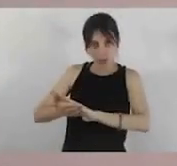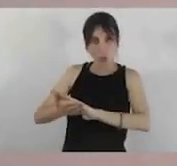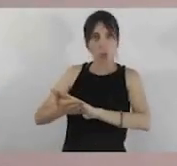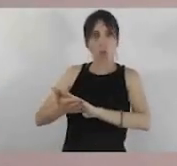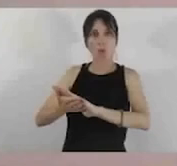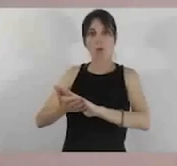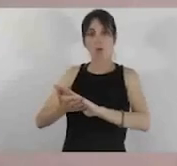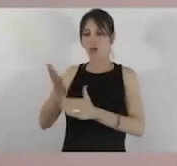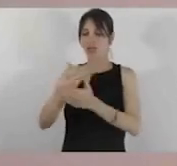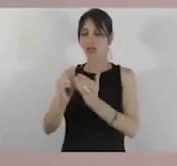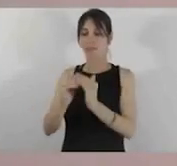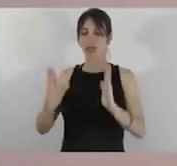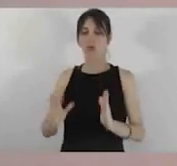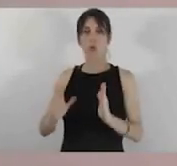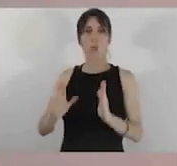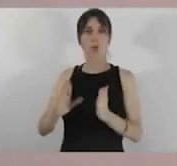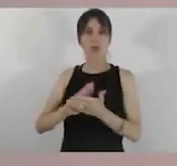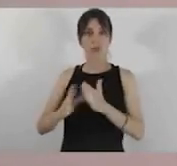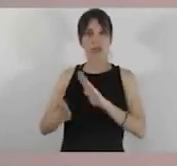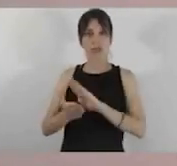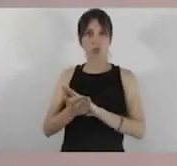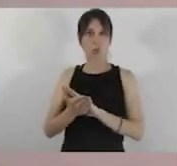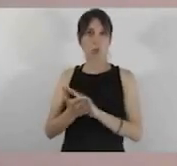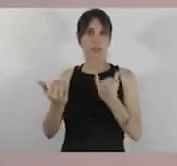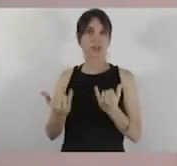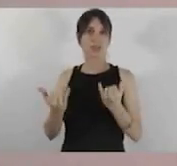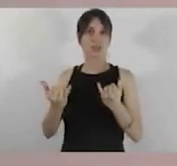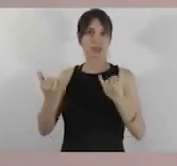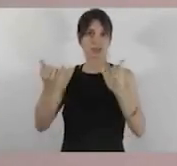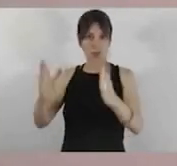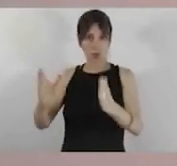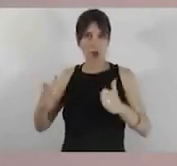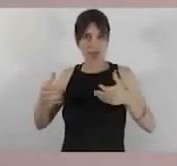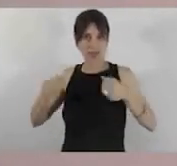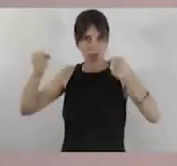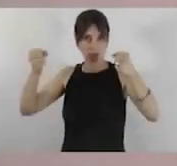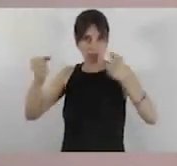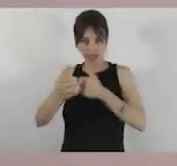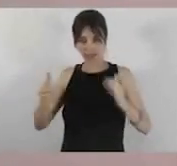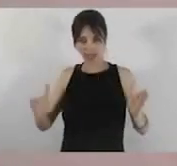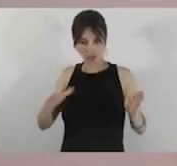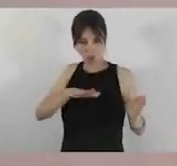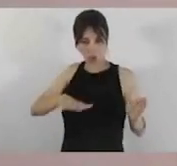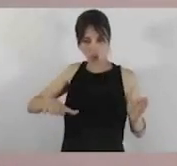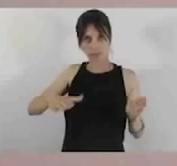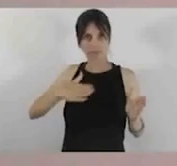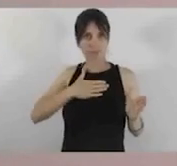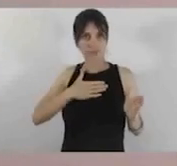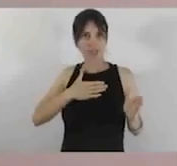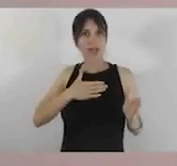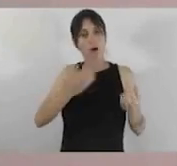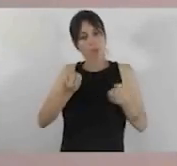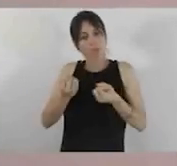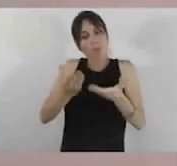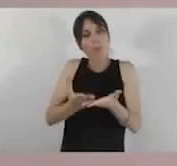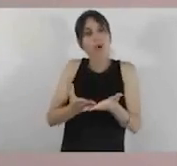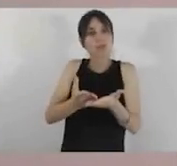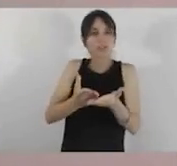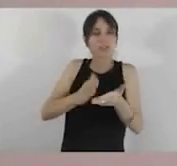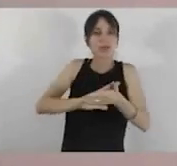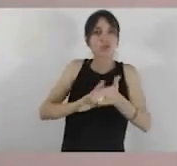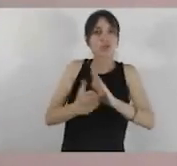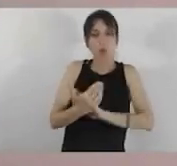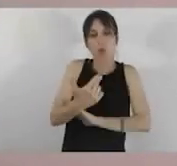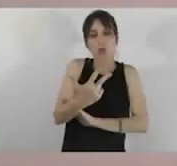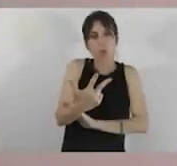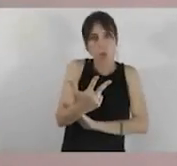maison des associations sur la Canebière dans notre secteur. Il faut savoir que cette mise à disposition gratuite elle concerne pour nous trois associations,